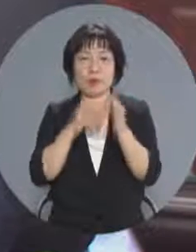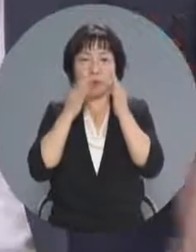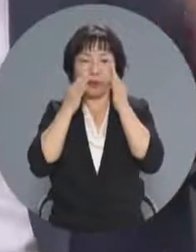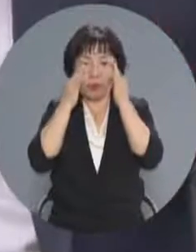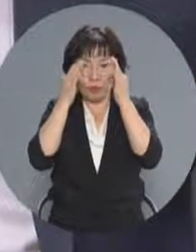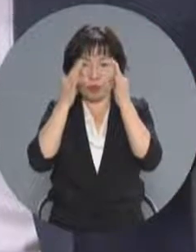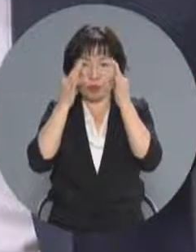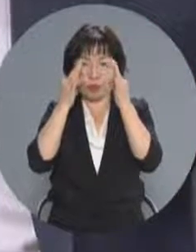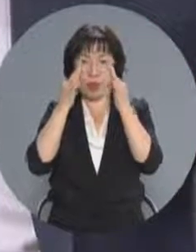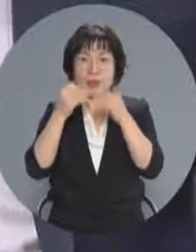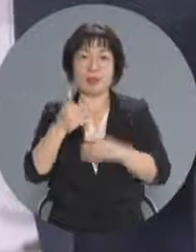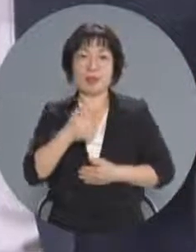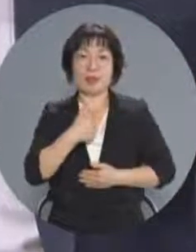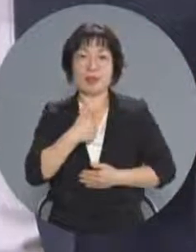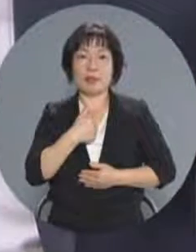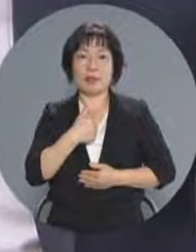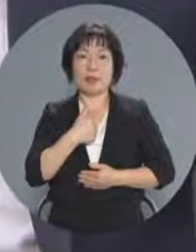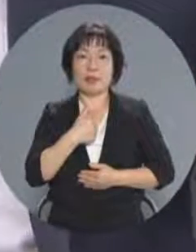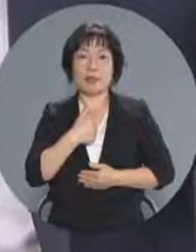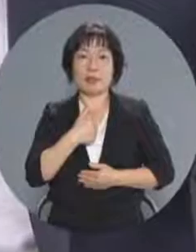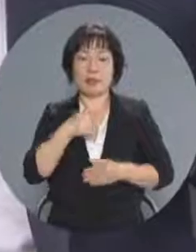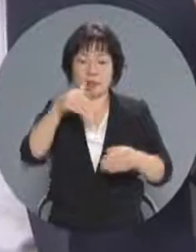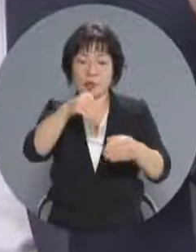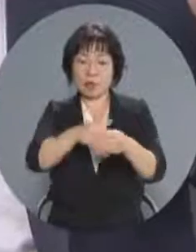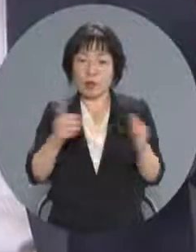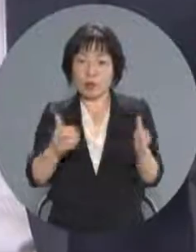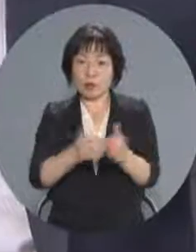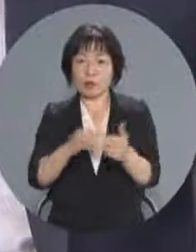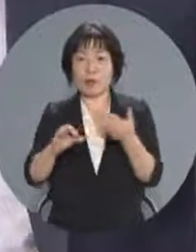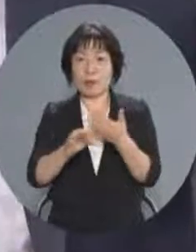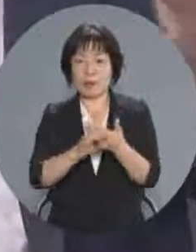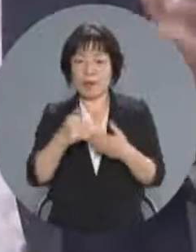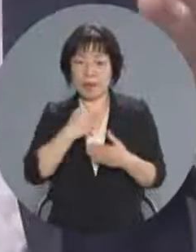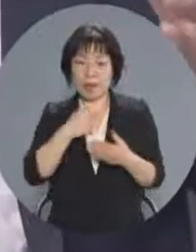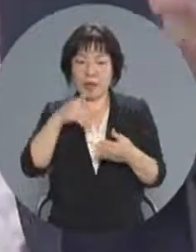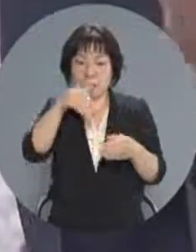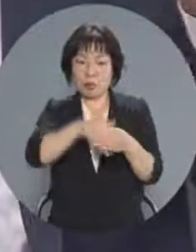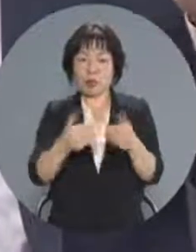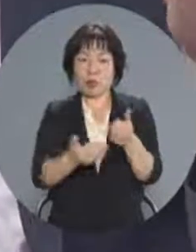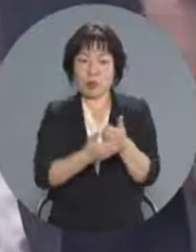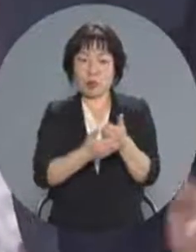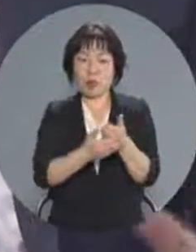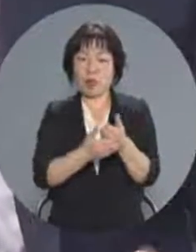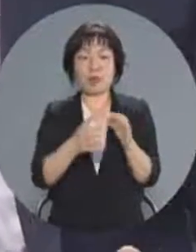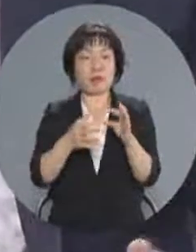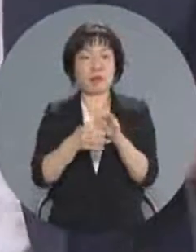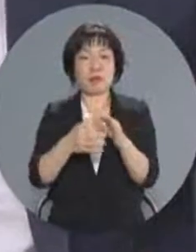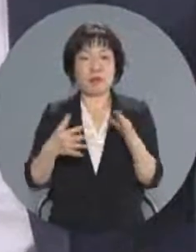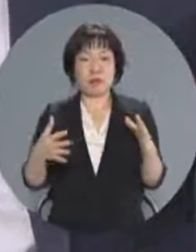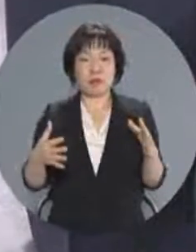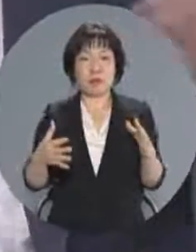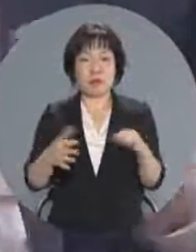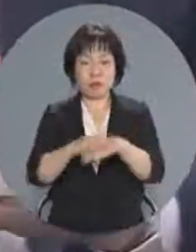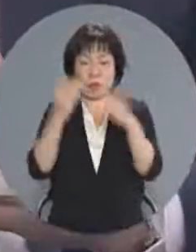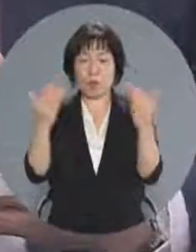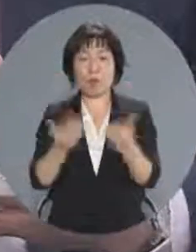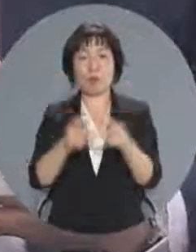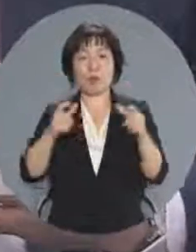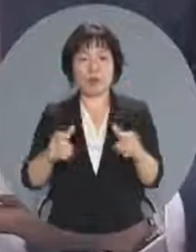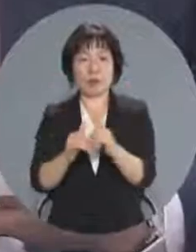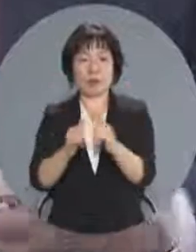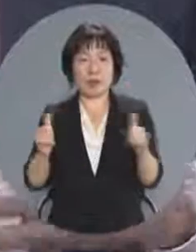했습니다 저는 선거가 끝나면은 지지했던 지지하지 않았던 모든